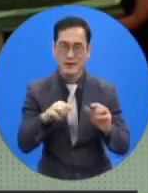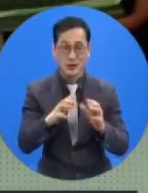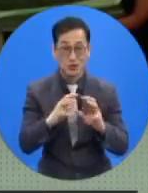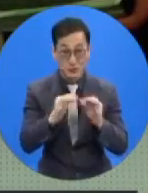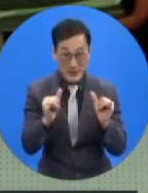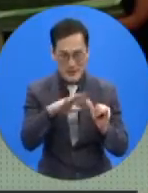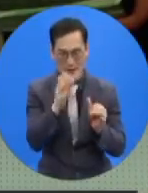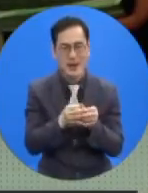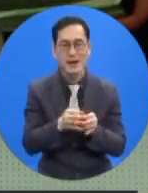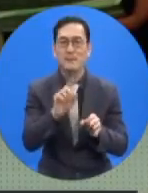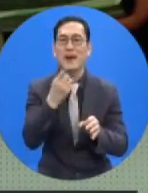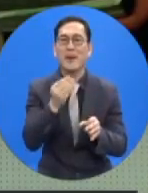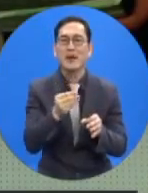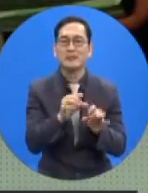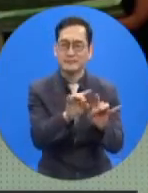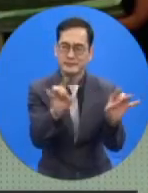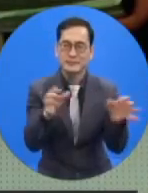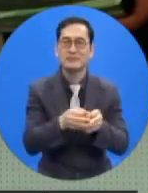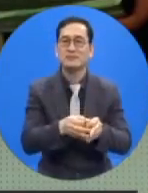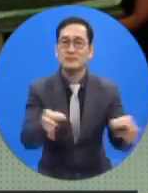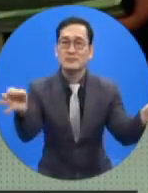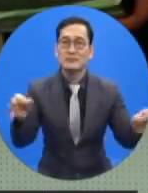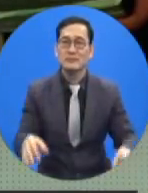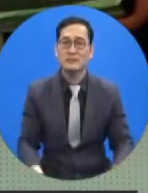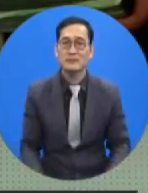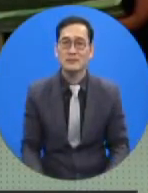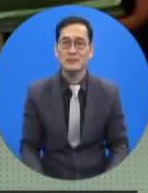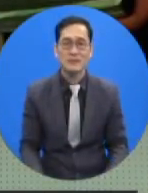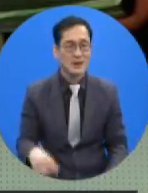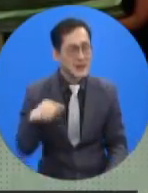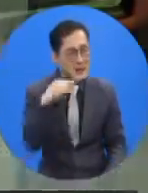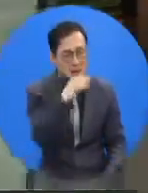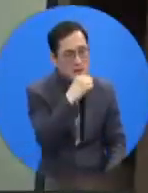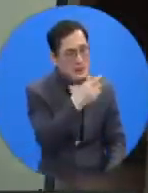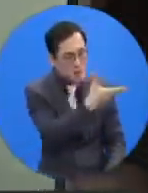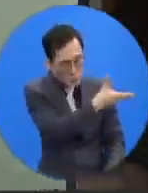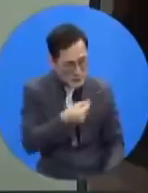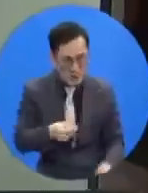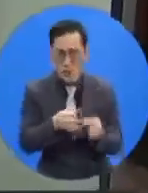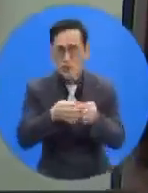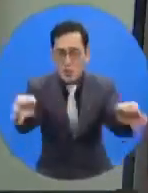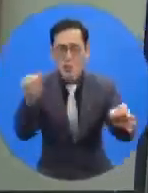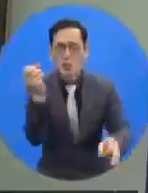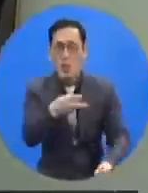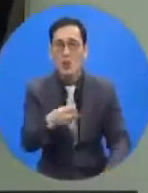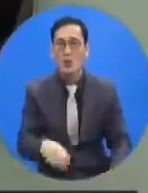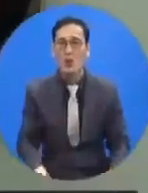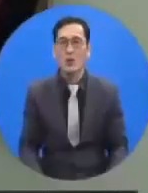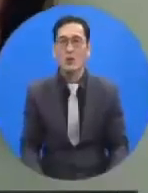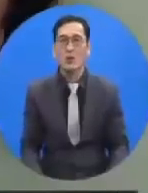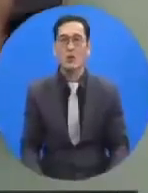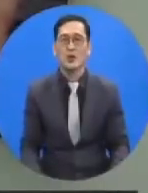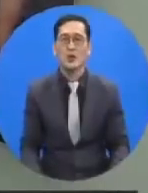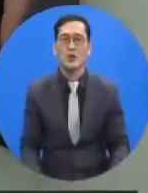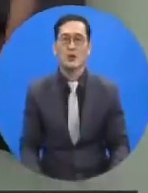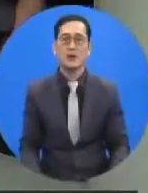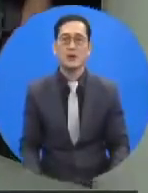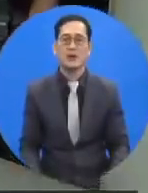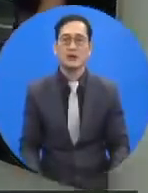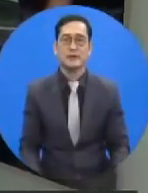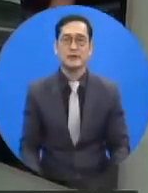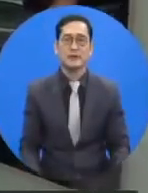재원 어떻게 갚겠느냐라는 문제에 양당 모두 침묵을 하고 있다. 외면을 하고 있다. 조선일보 기사였습니다.